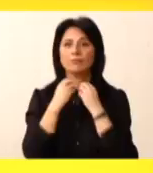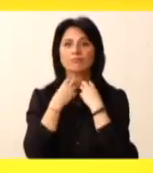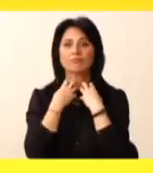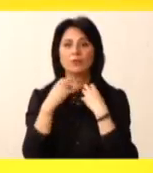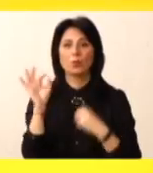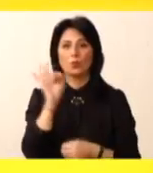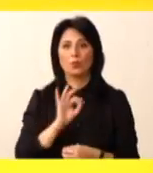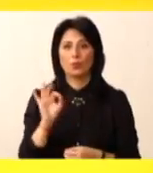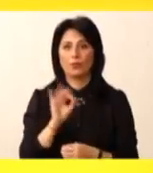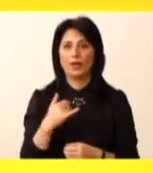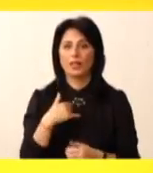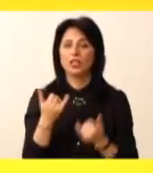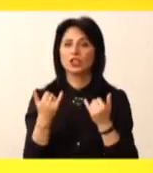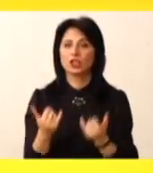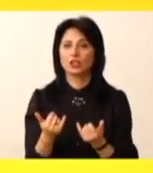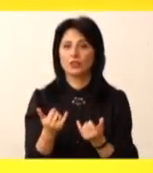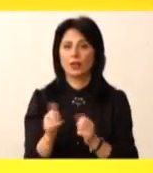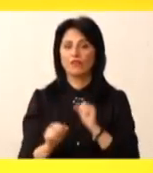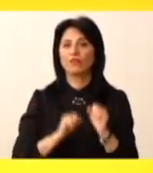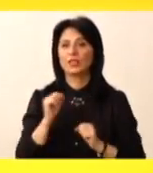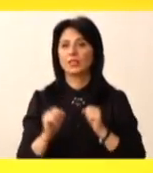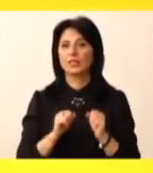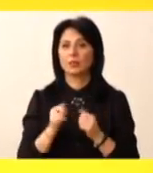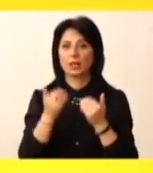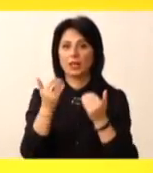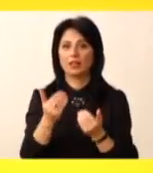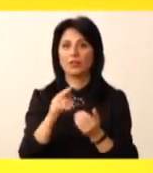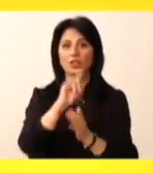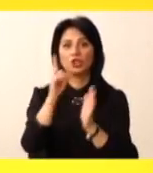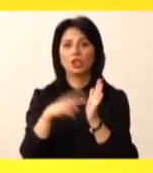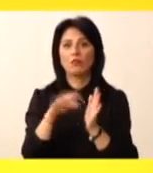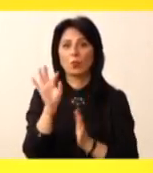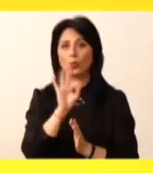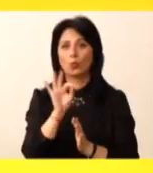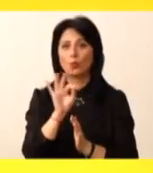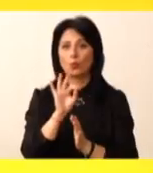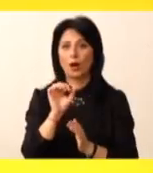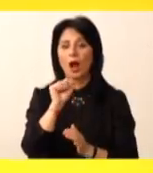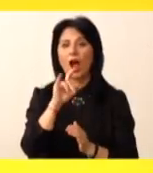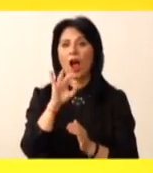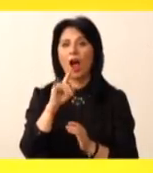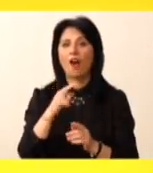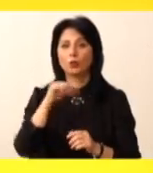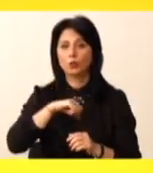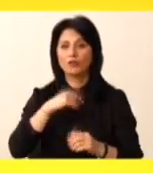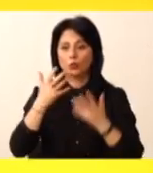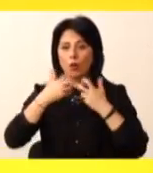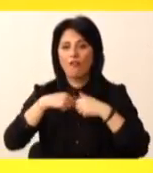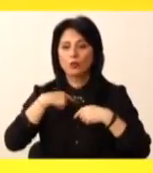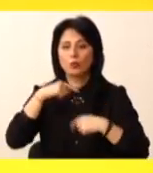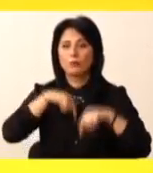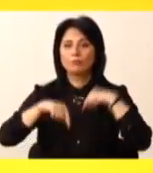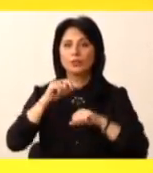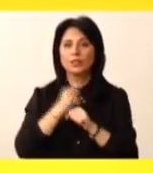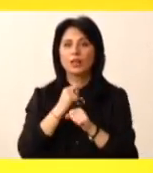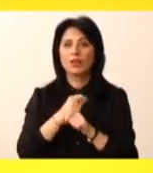ფარისებრ ჯირკვალთან. დღეს ჩვენ ვეცდებით თქვენს მიერ დასმულ კითხვებს აუტოიმუნურ თიროიდიტთან დაკავშირებით გავცეთ